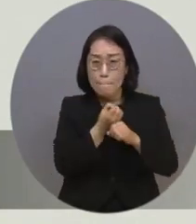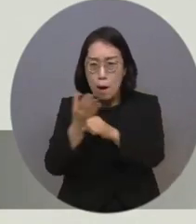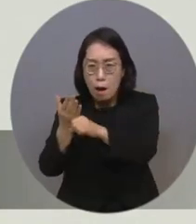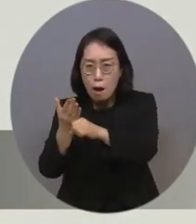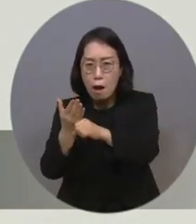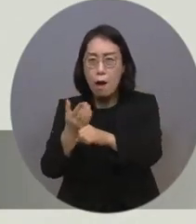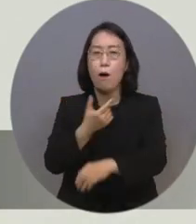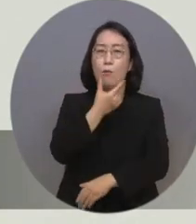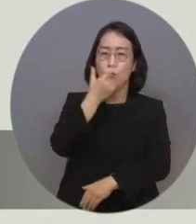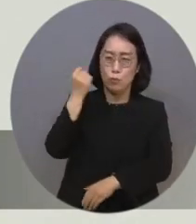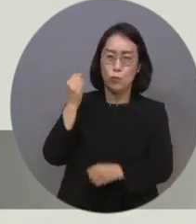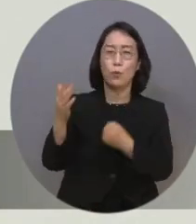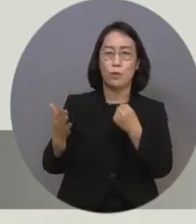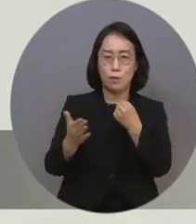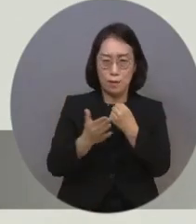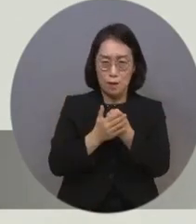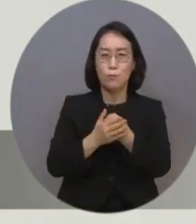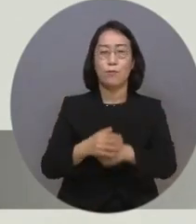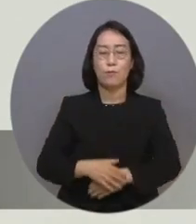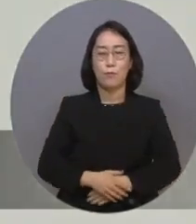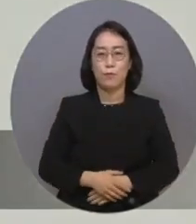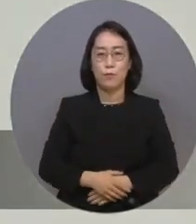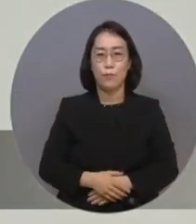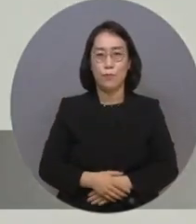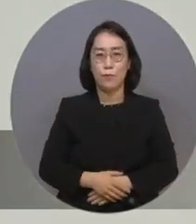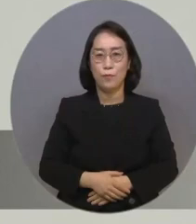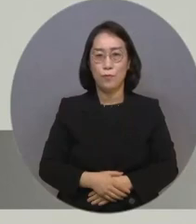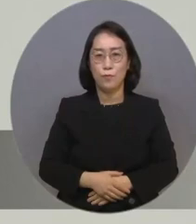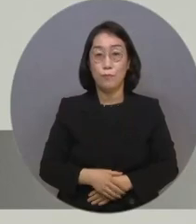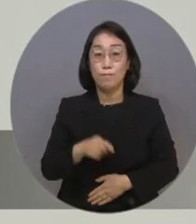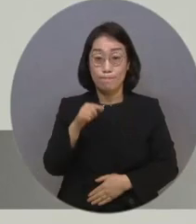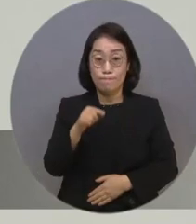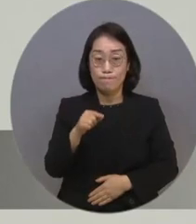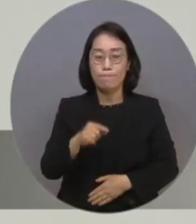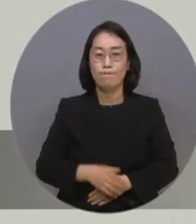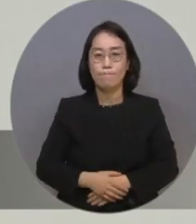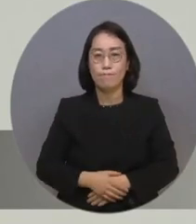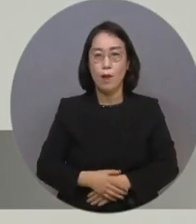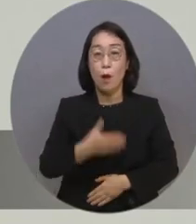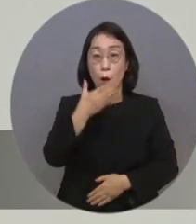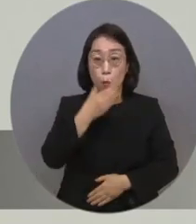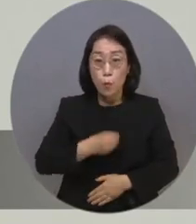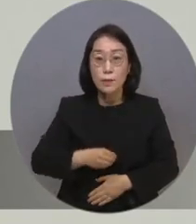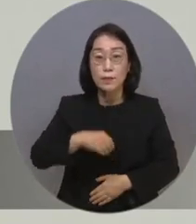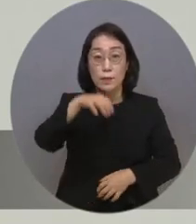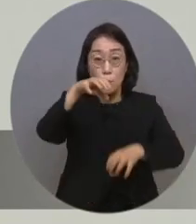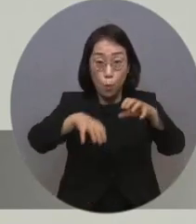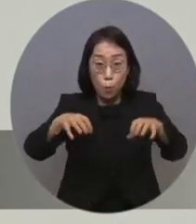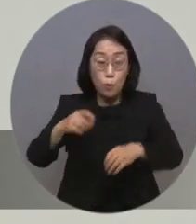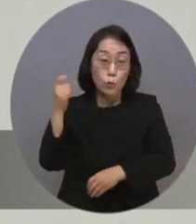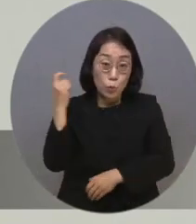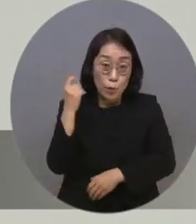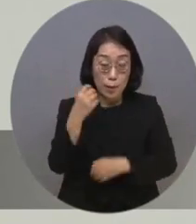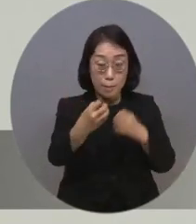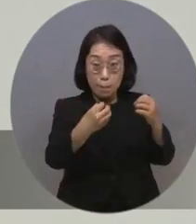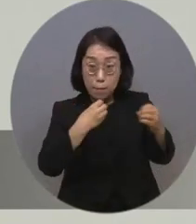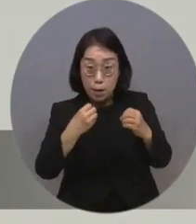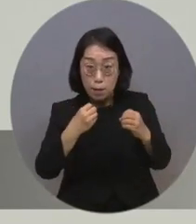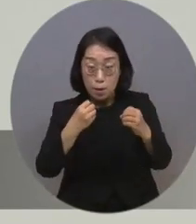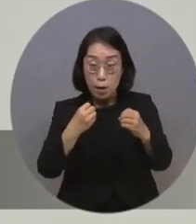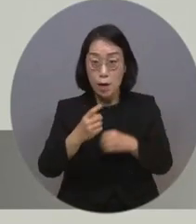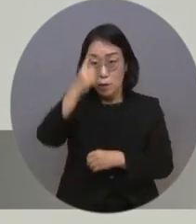못했던 결과라고 생각됩니다. 저는 복지 현장의 소리가 제대로